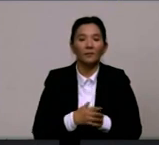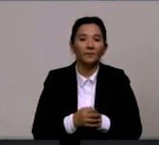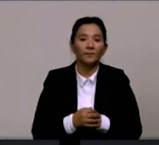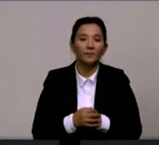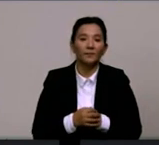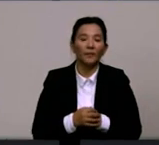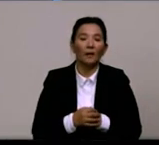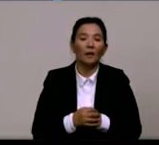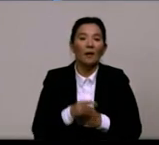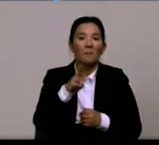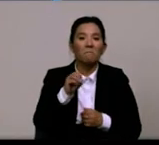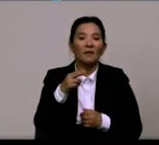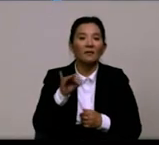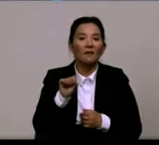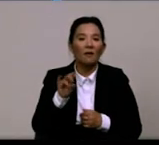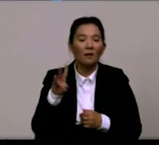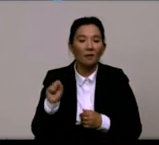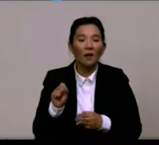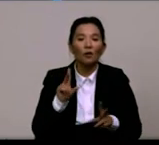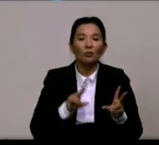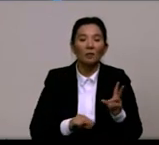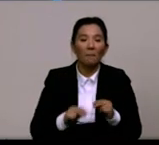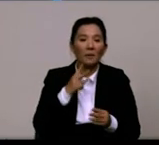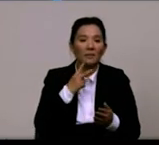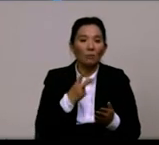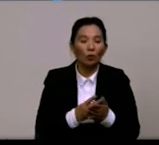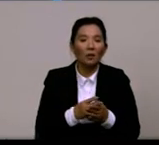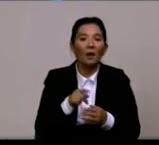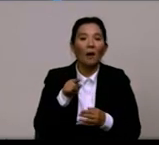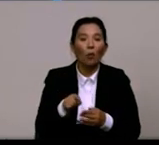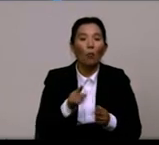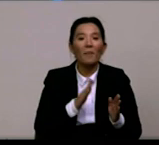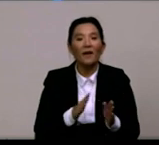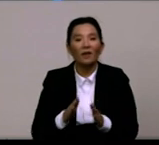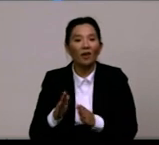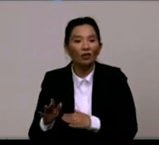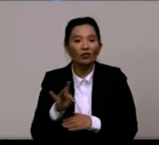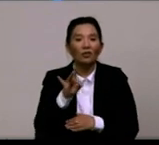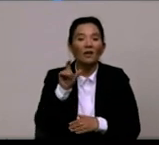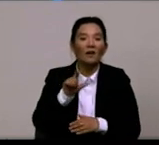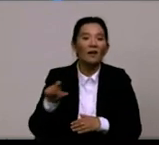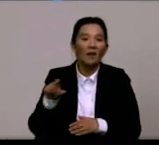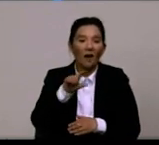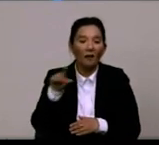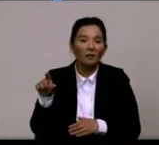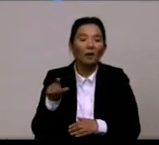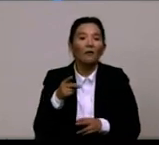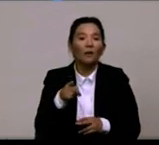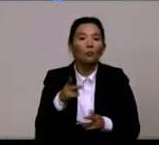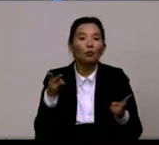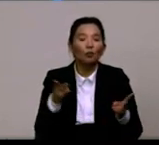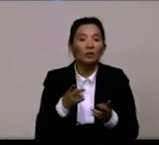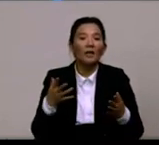5. Медиана. То есть посмотрим на упорядоченный ряд. Нам нужно